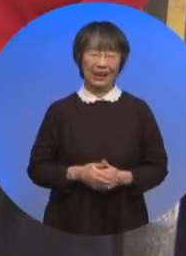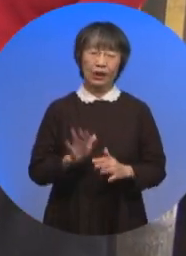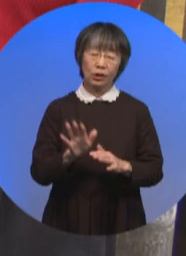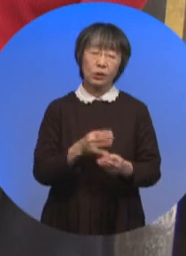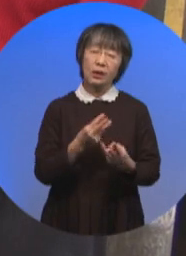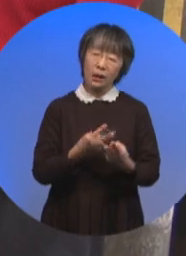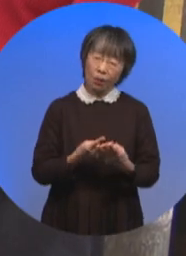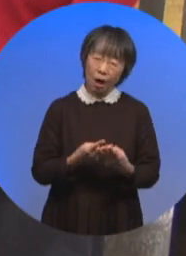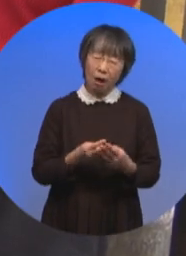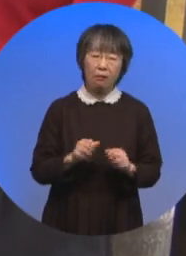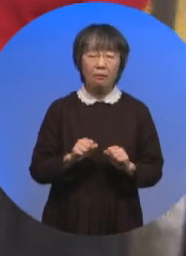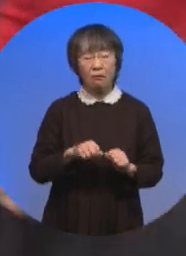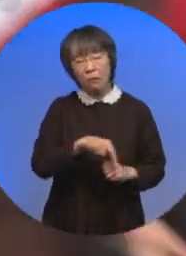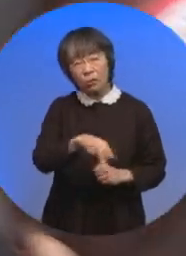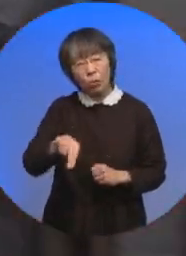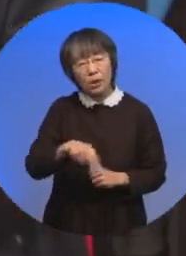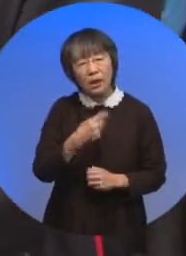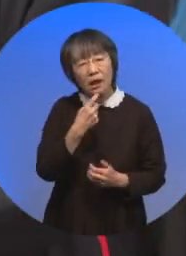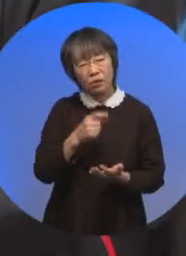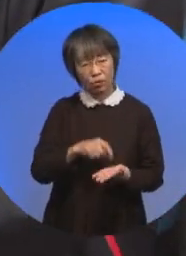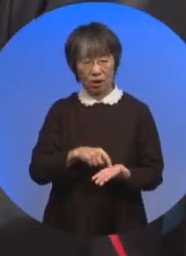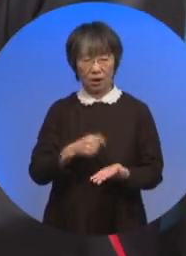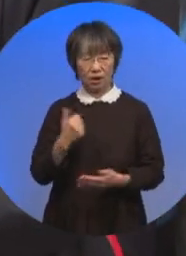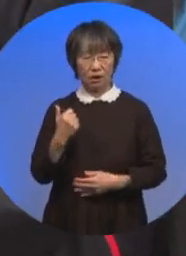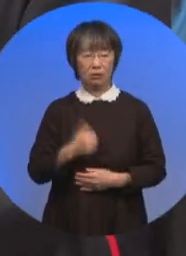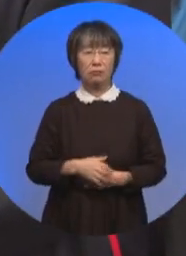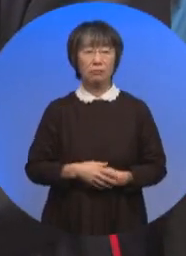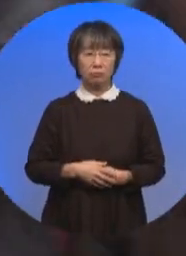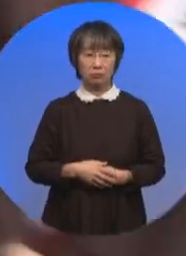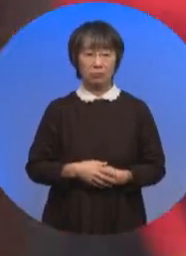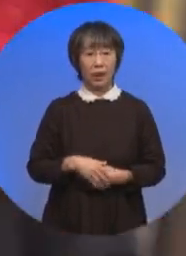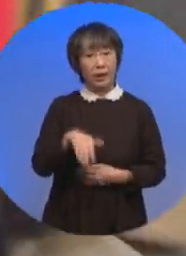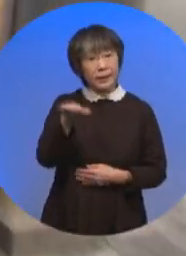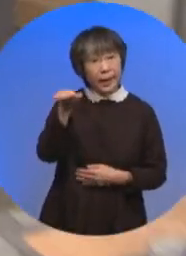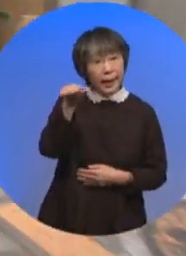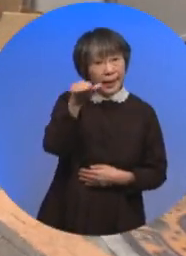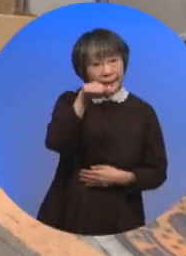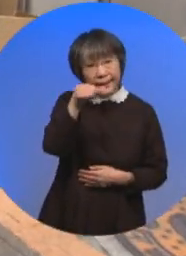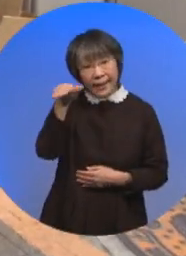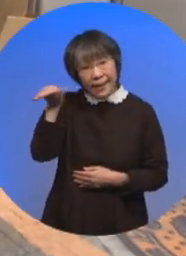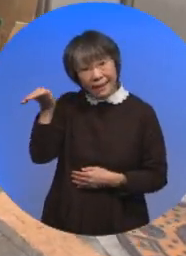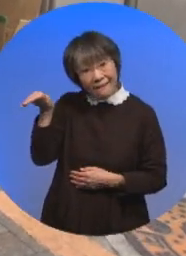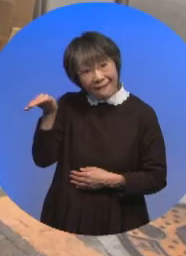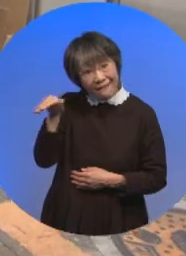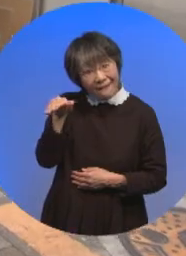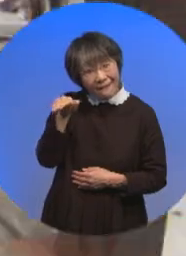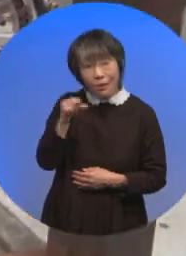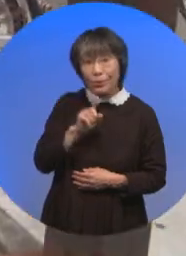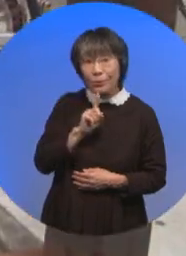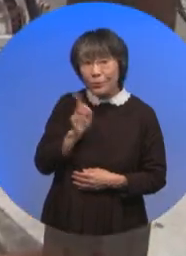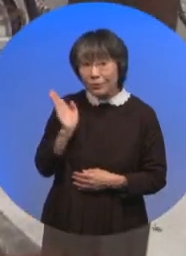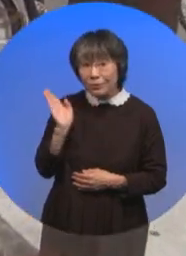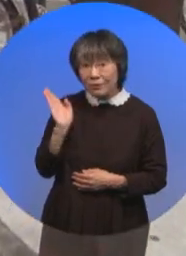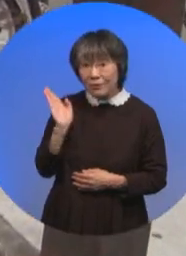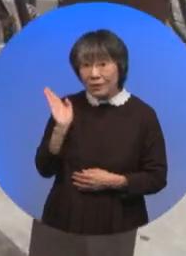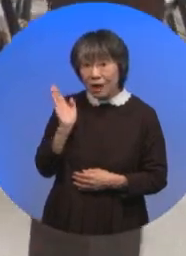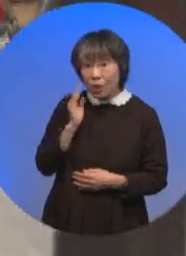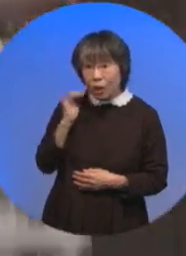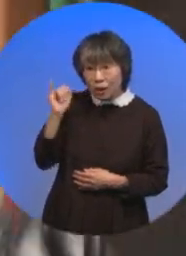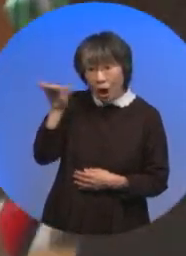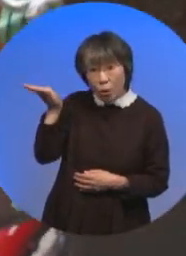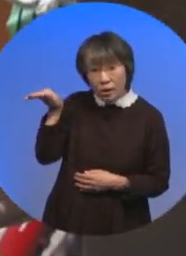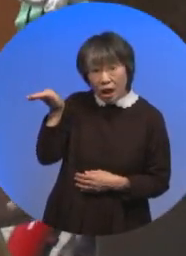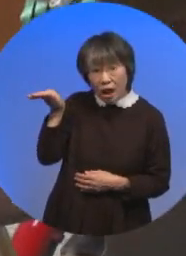やすいね。 あ、ほんまですか。 もう俺すぐそうやって、お姉さん入ってきて、ええからええから、ええよ入ってきて。 お母さん、あ、 お母さ